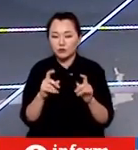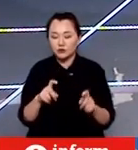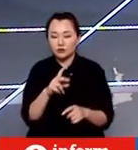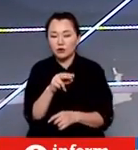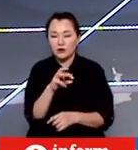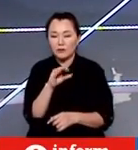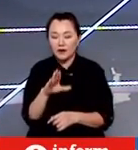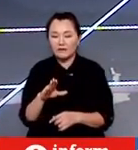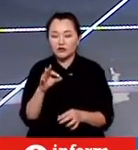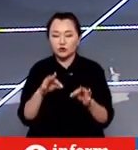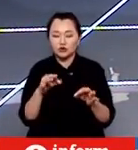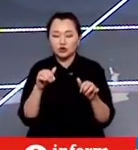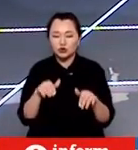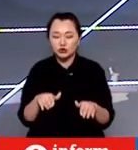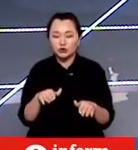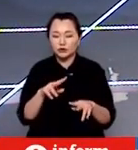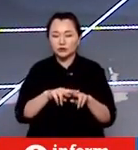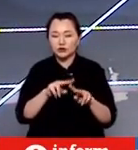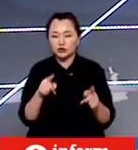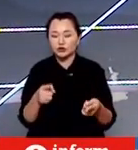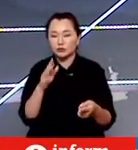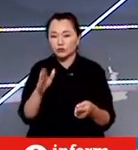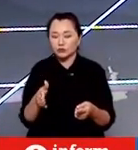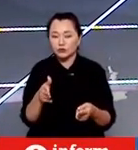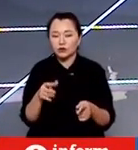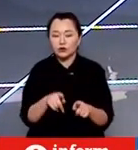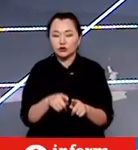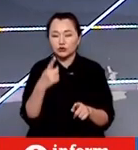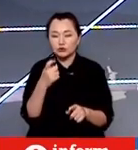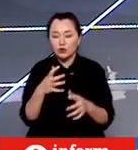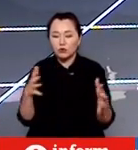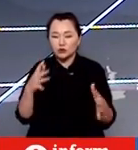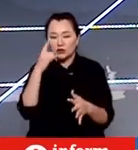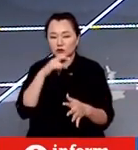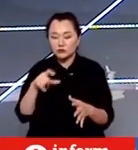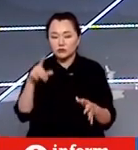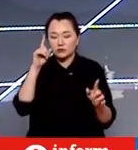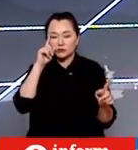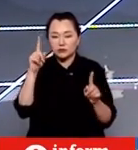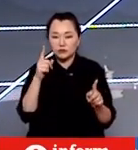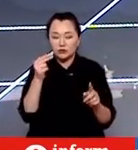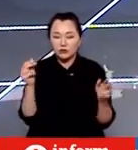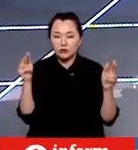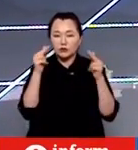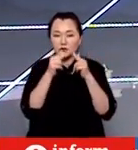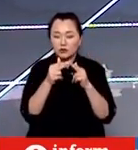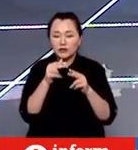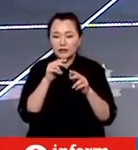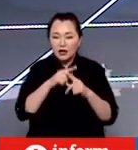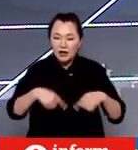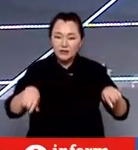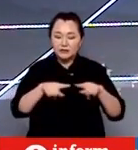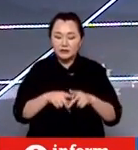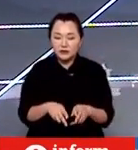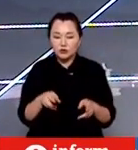Төребаев сот шешіммен қамауға алынады. Сонымен жүздеген қазақстандықты сан соқтырған қаржы пирамидасын ұйымдастырып, қылмыстық топ